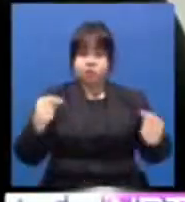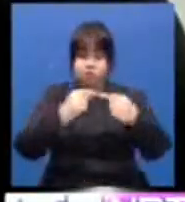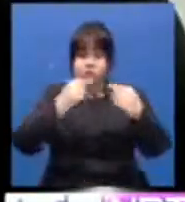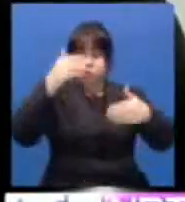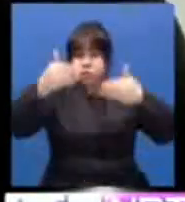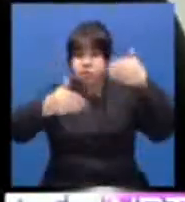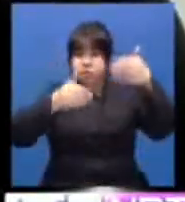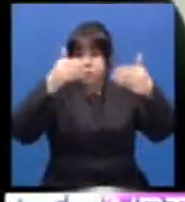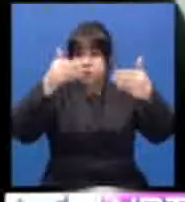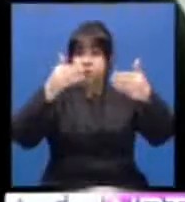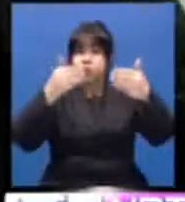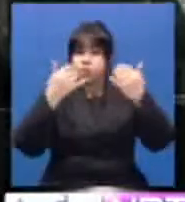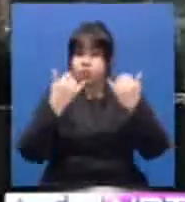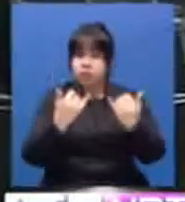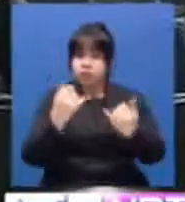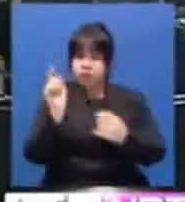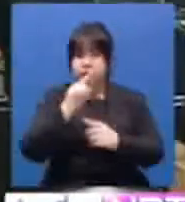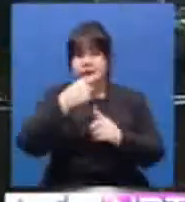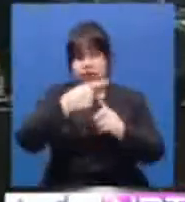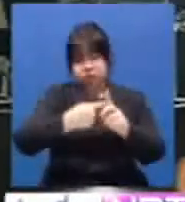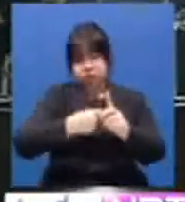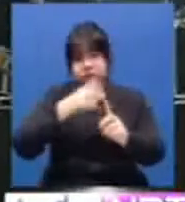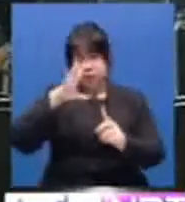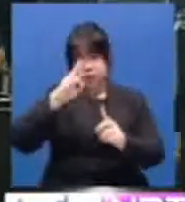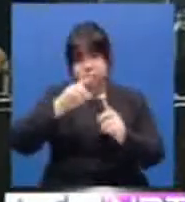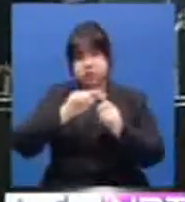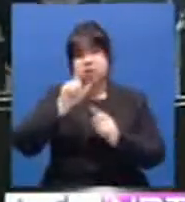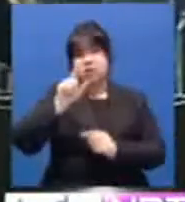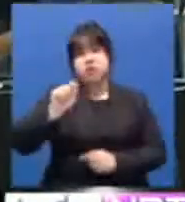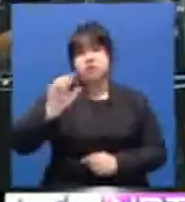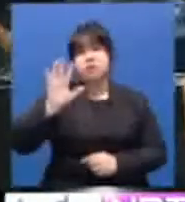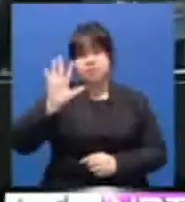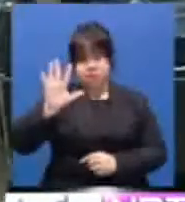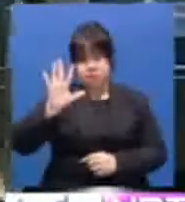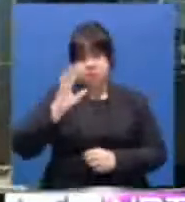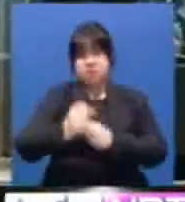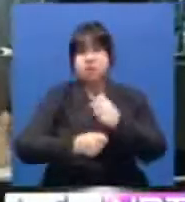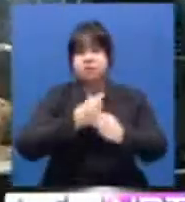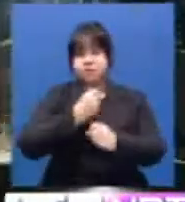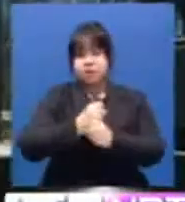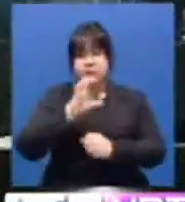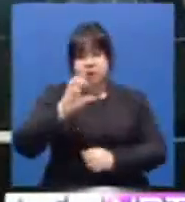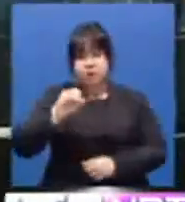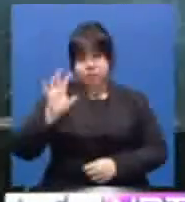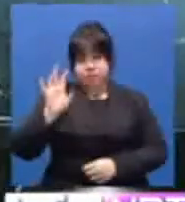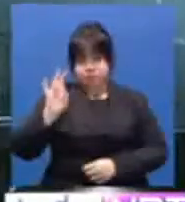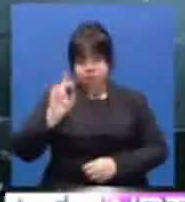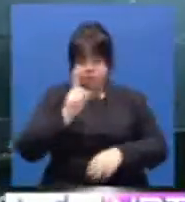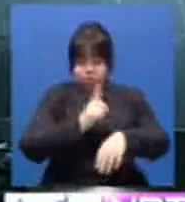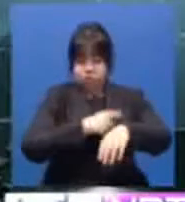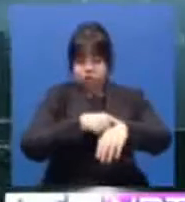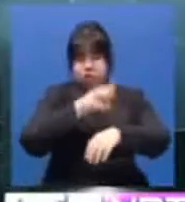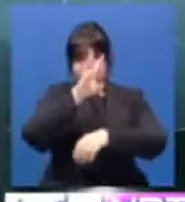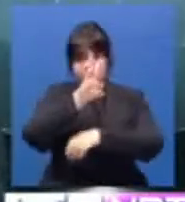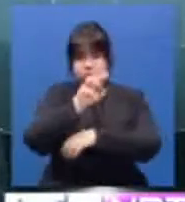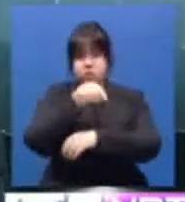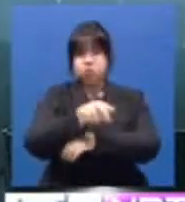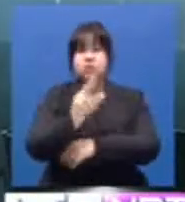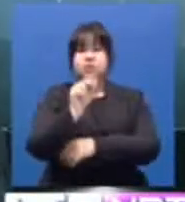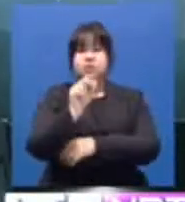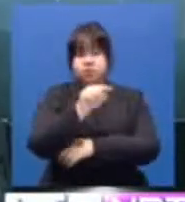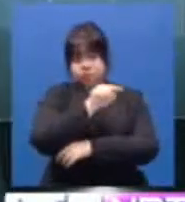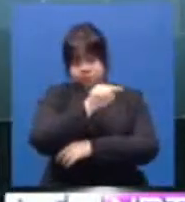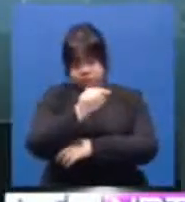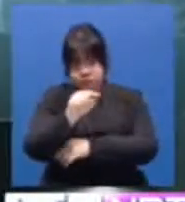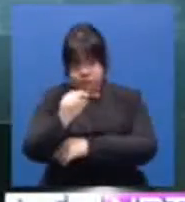นจะจัดขึ้นในวันที่25กรกฎาคม2557ตั้งแต่เวลา 18:30 นจนถึ